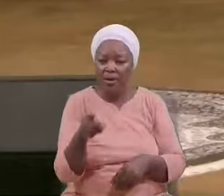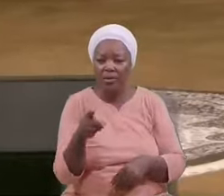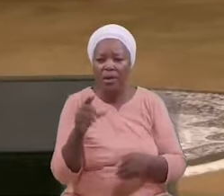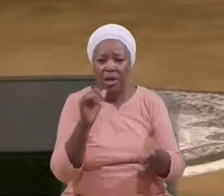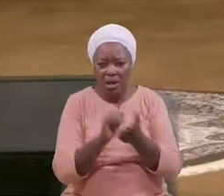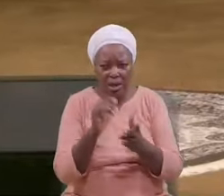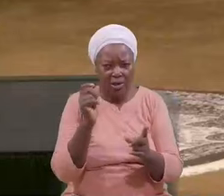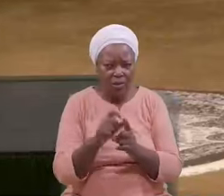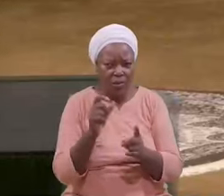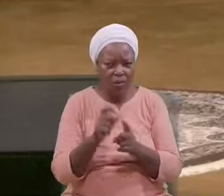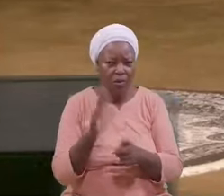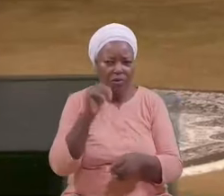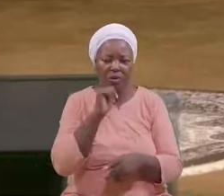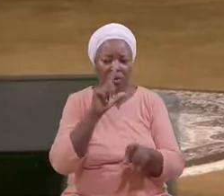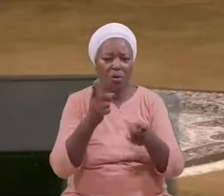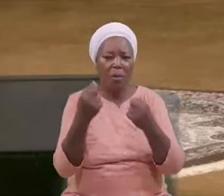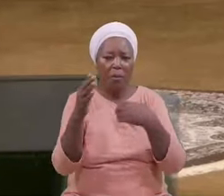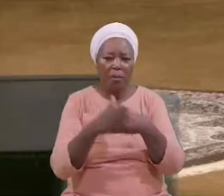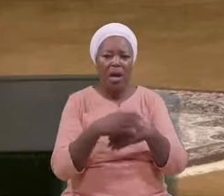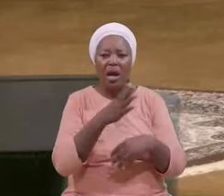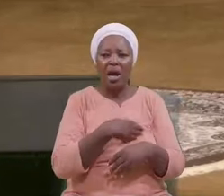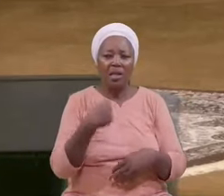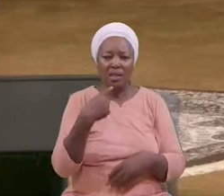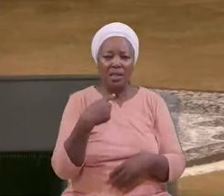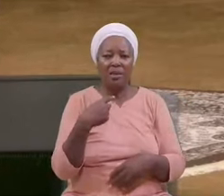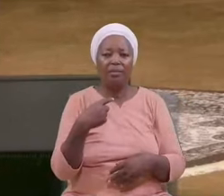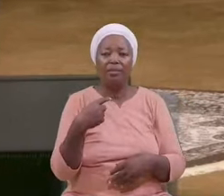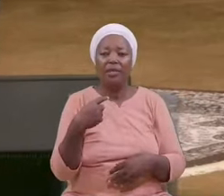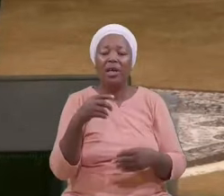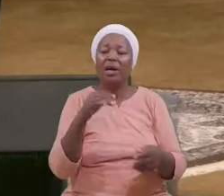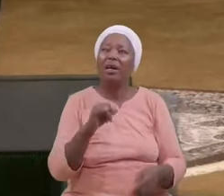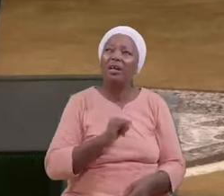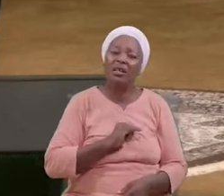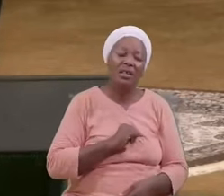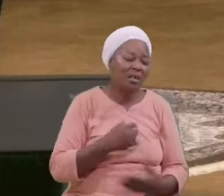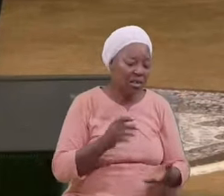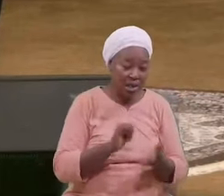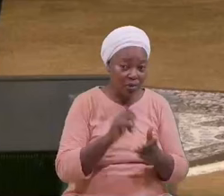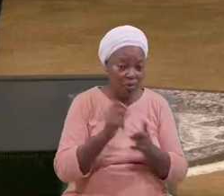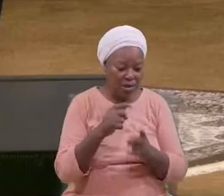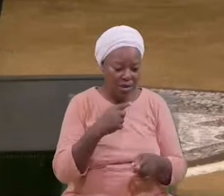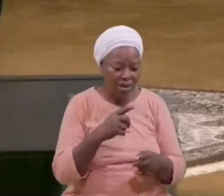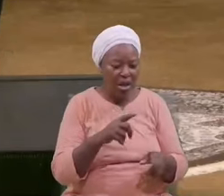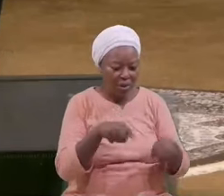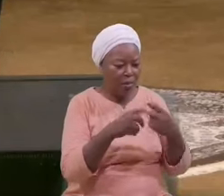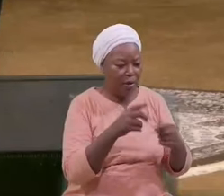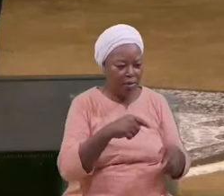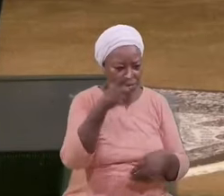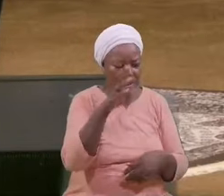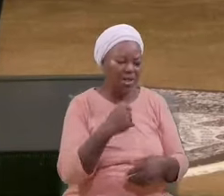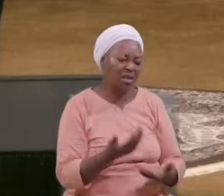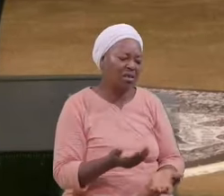ne va pas revenir dire que je n'étais pas en mesure de la délivrer.